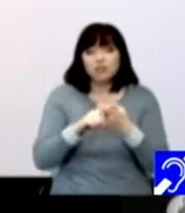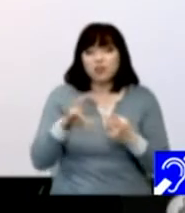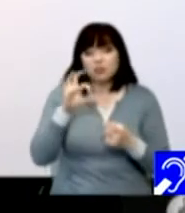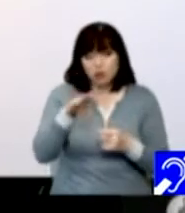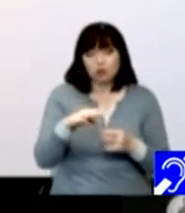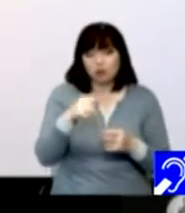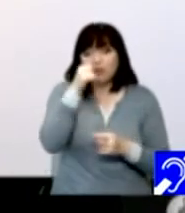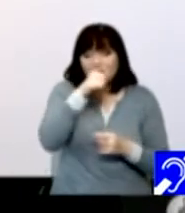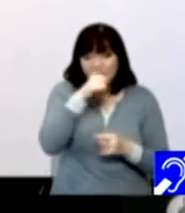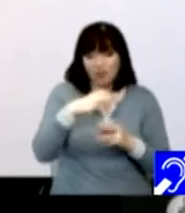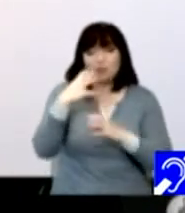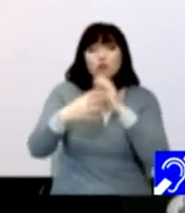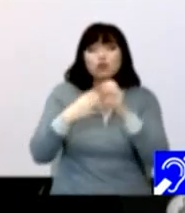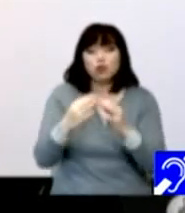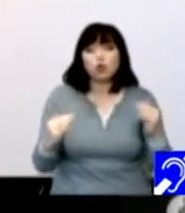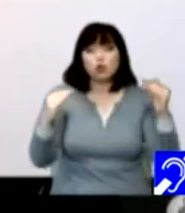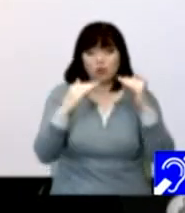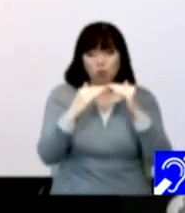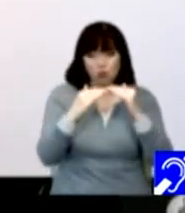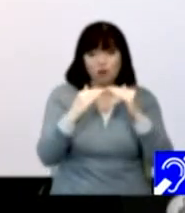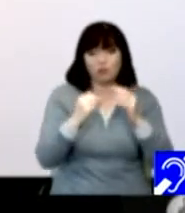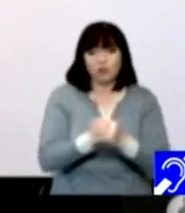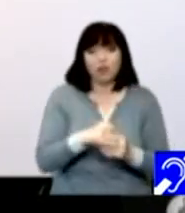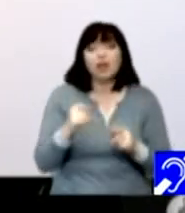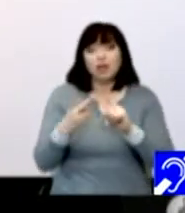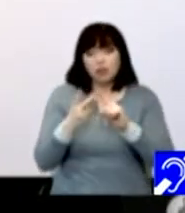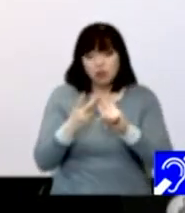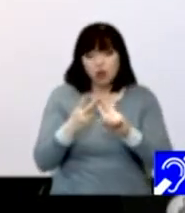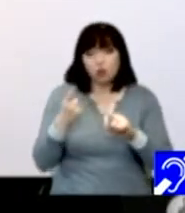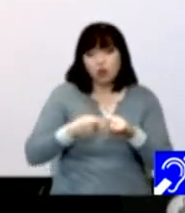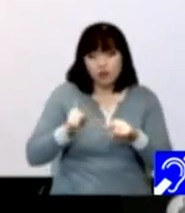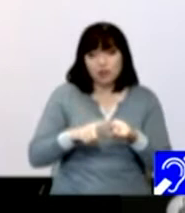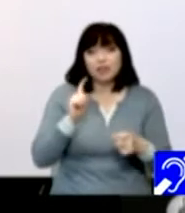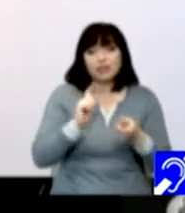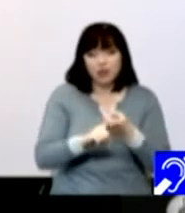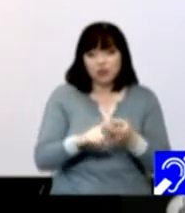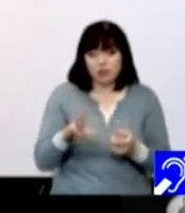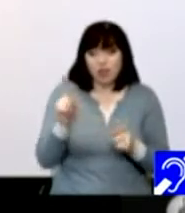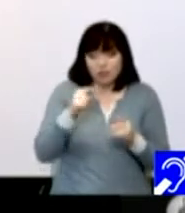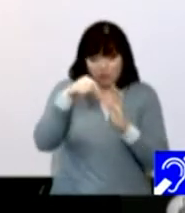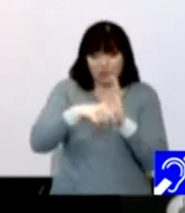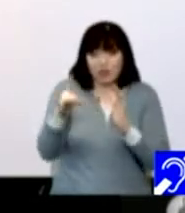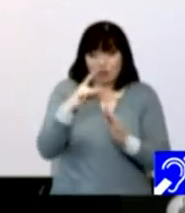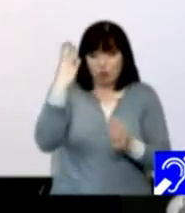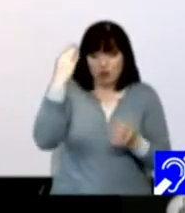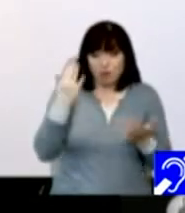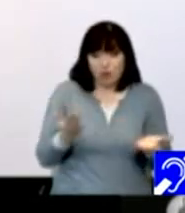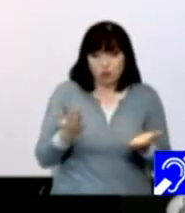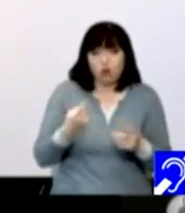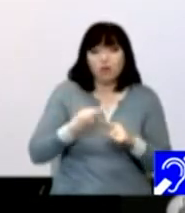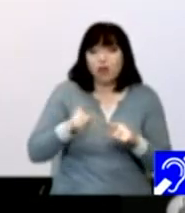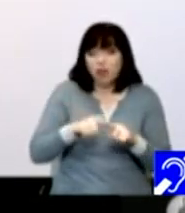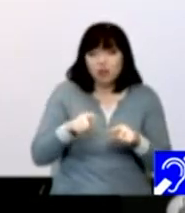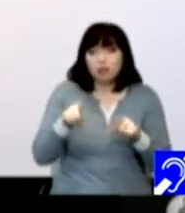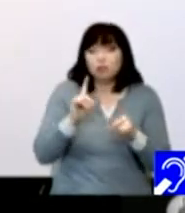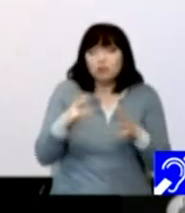la produse petroliere pe piața internațională și doi factori care țin de Republica Moldova. Cursul valutar, care în principiu nu s-a